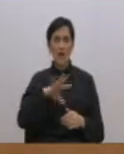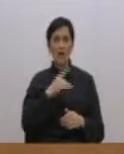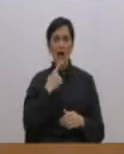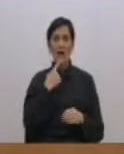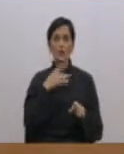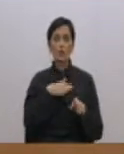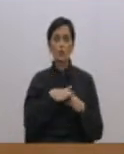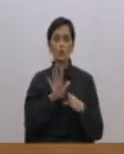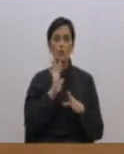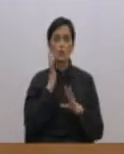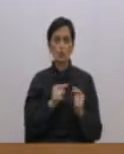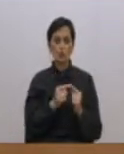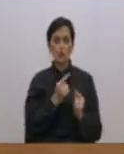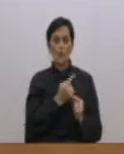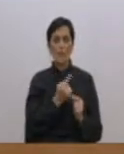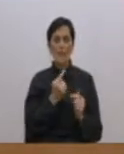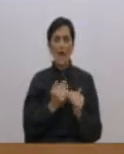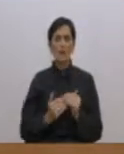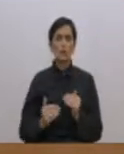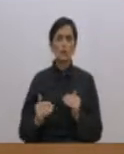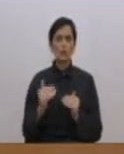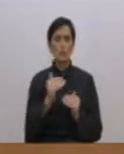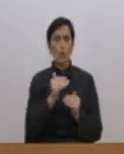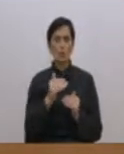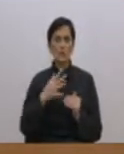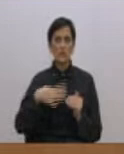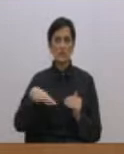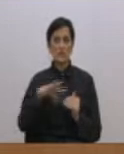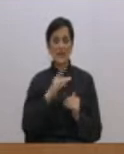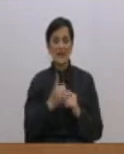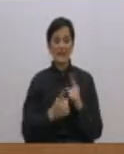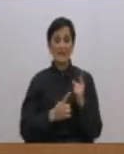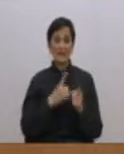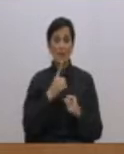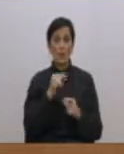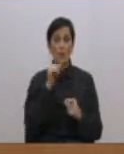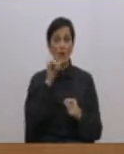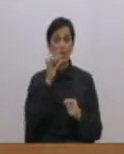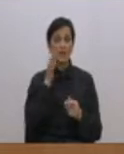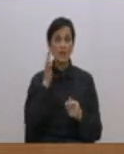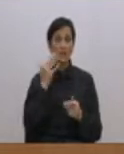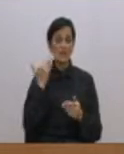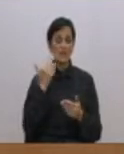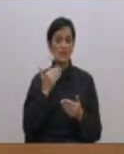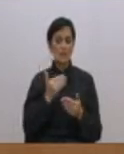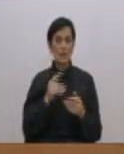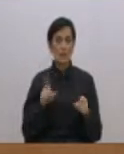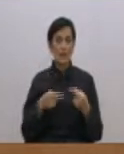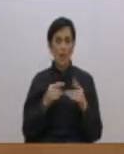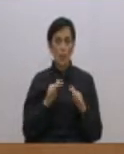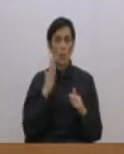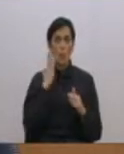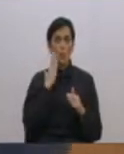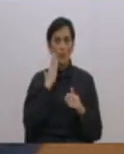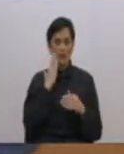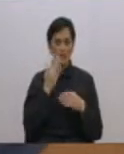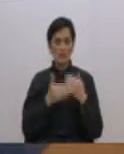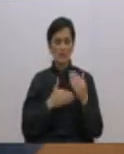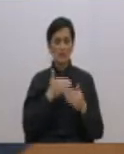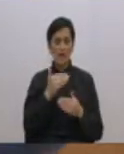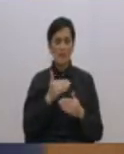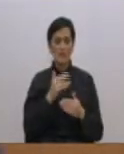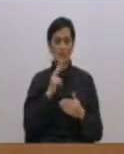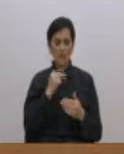არასრულწლოვანთა მართსაჯულების კუთხით ამ ქვეყანაა. ის რეფორმები, რომელიც წლების განმავლობაში განხორციელდა, არის მართლაც წარმატებული და